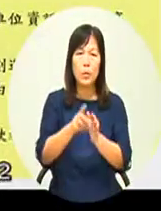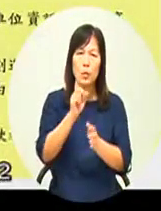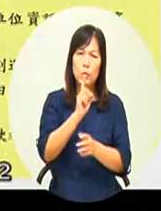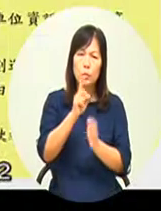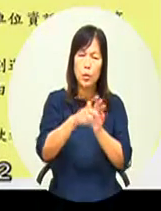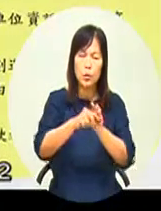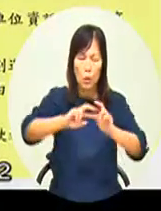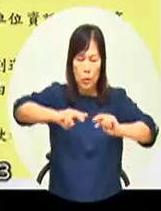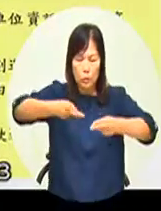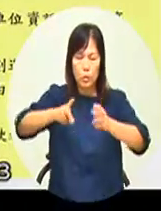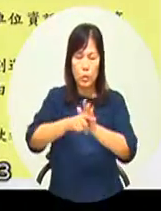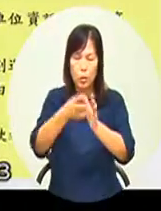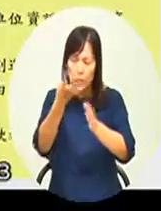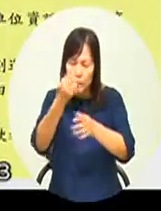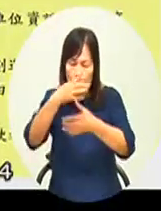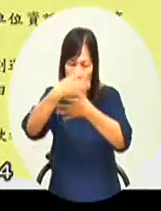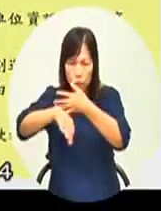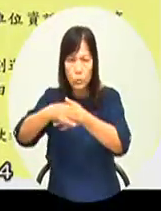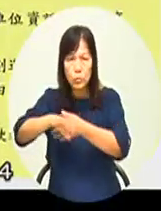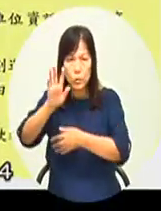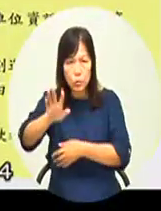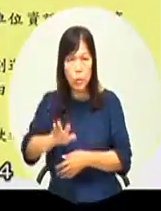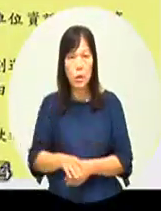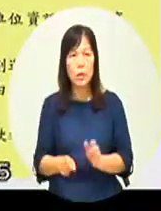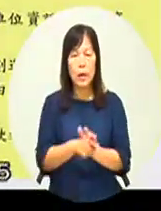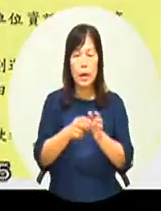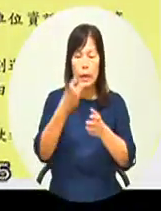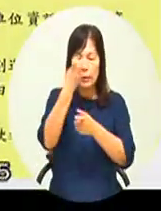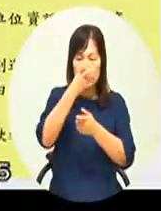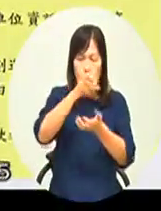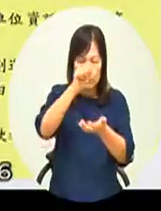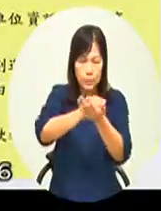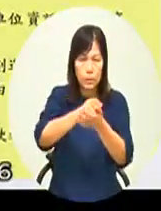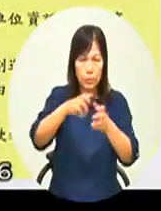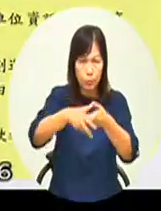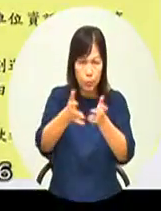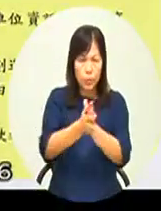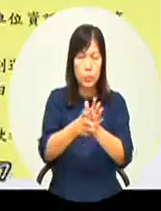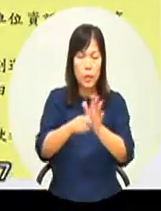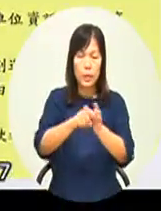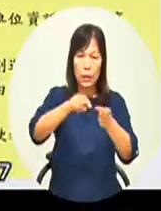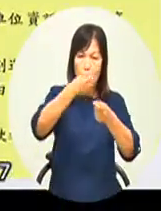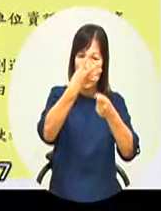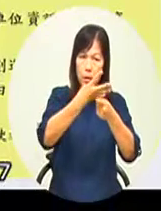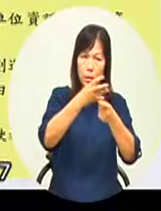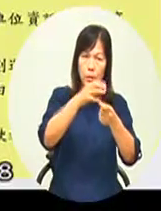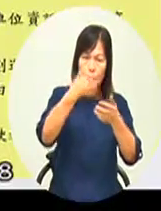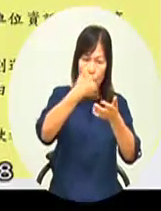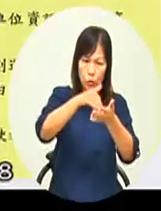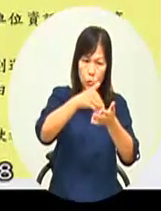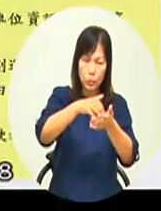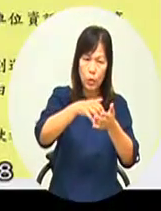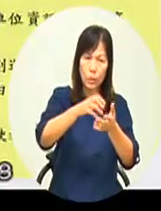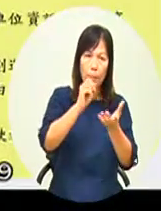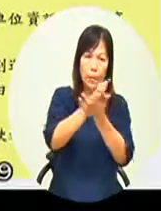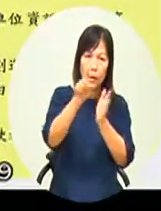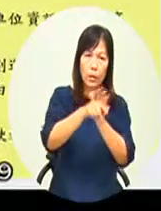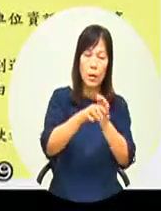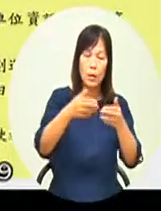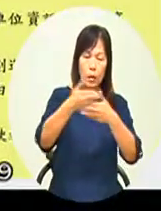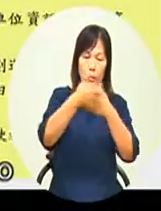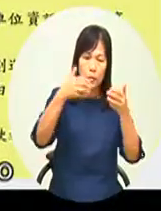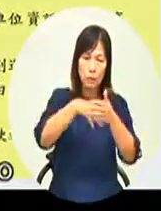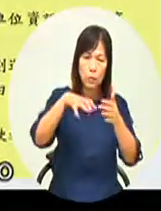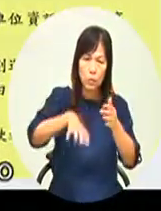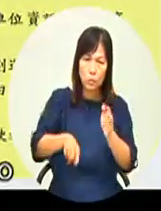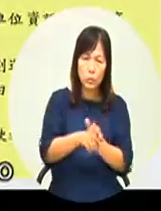有纠正几项缺失。那我们都知道说审计部在104年决算报告的书面提到，交通局有办